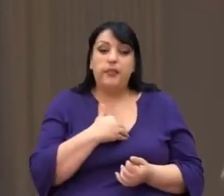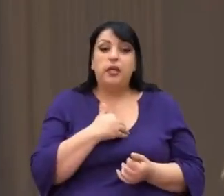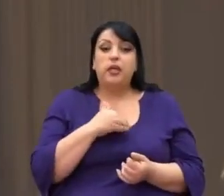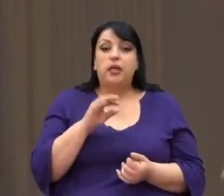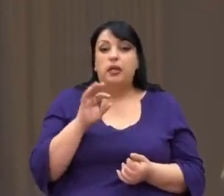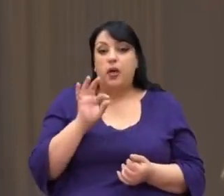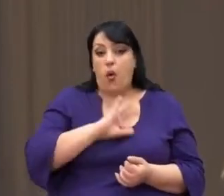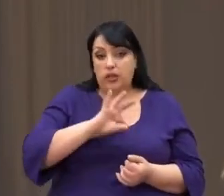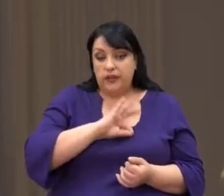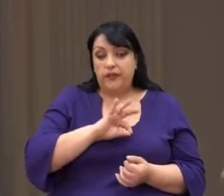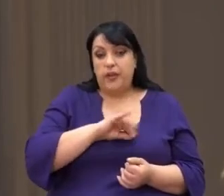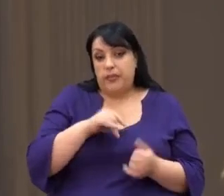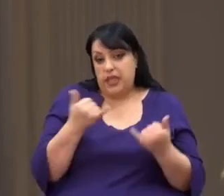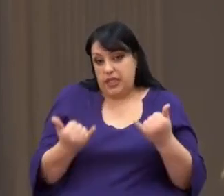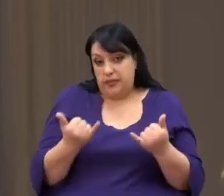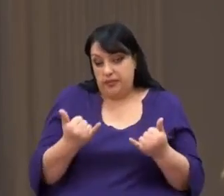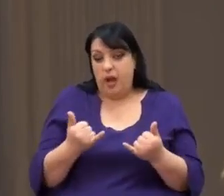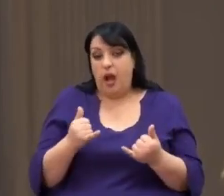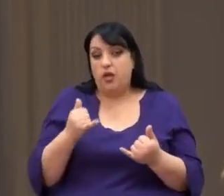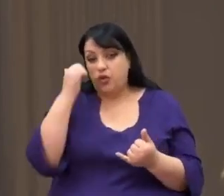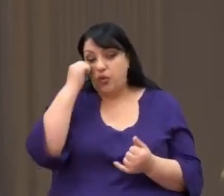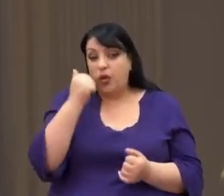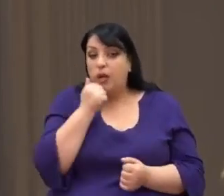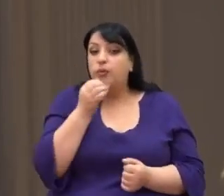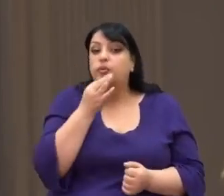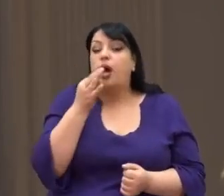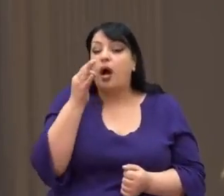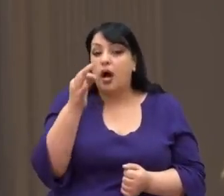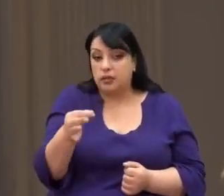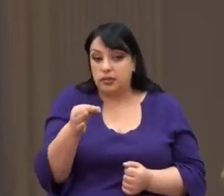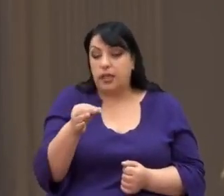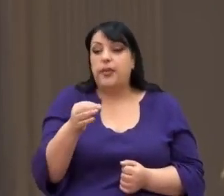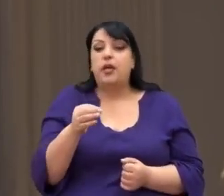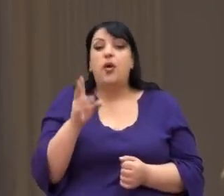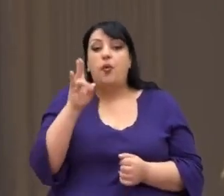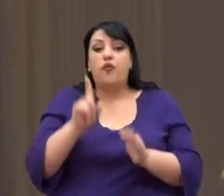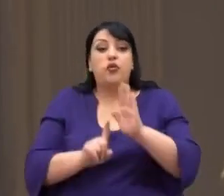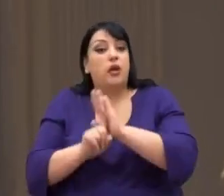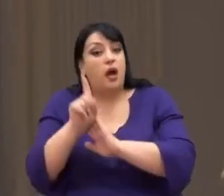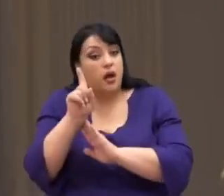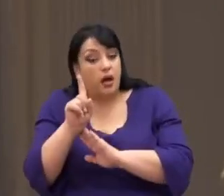շնորհակալությունս հայտնել թե նախաձեռնող խմբին, թե մեր